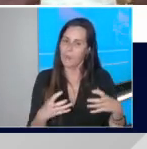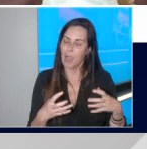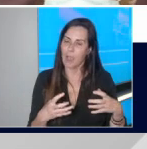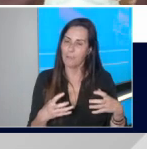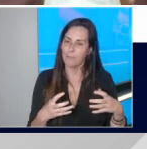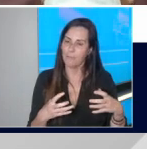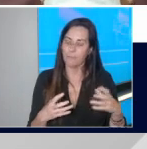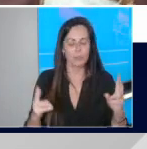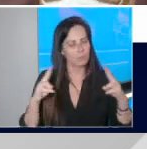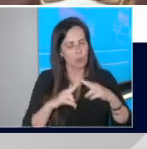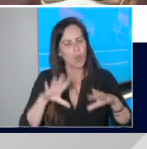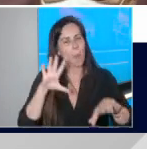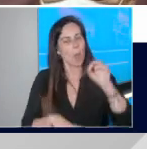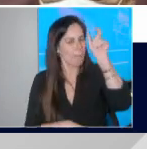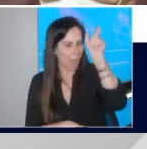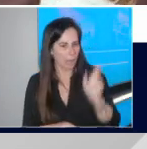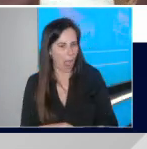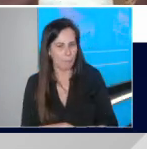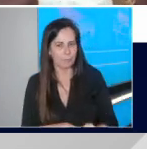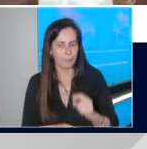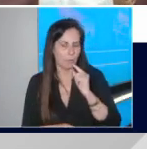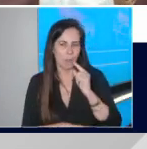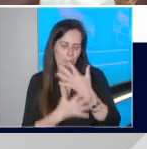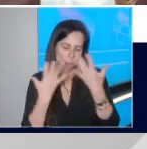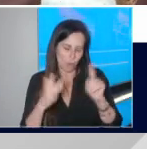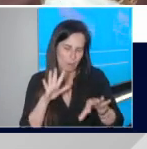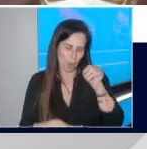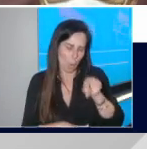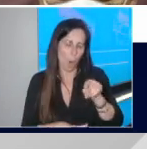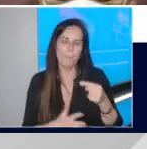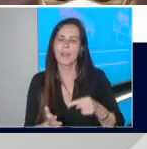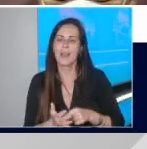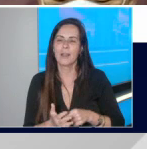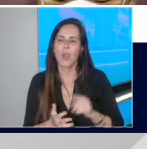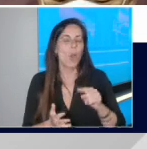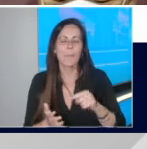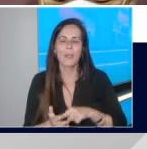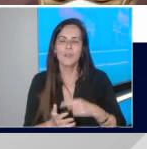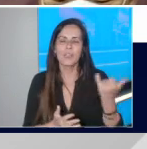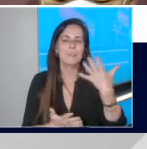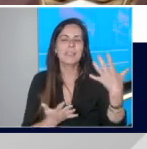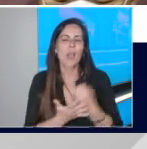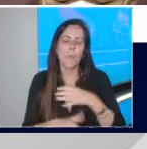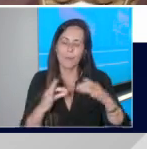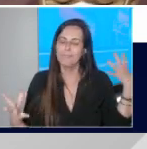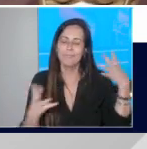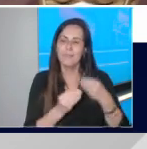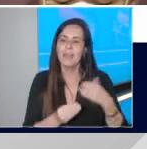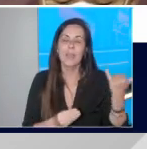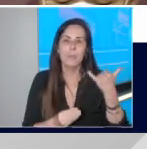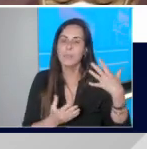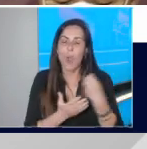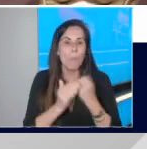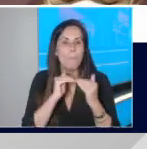הזה, מתכנס, בוחר מישהו, זה ברור שהוא יבחר, בגלל שלא רק בגלל שהם תמיד זכו, אלא הם תמיד זכו בפער